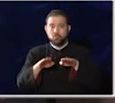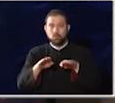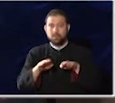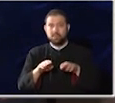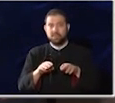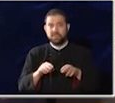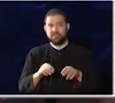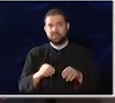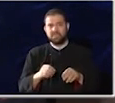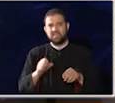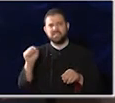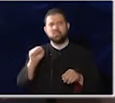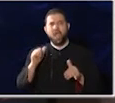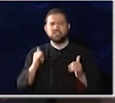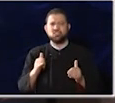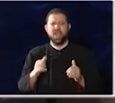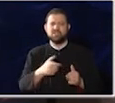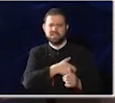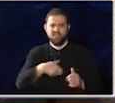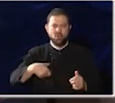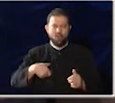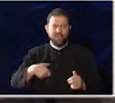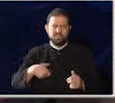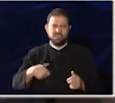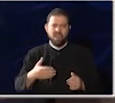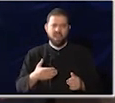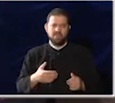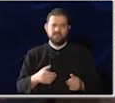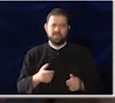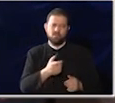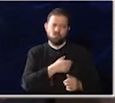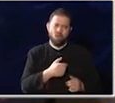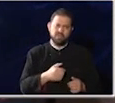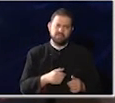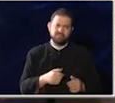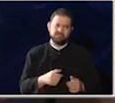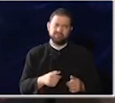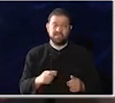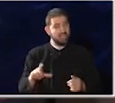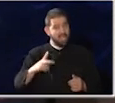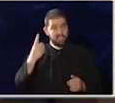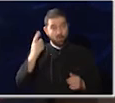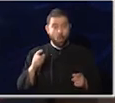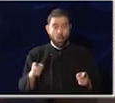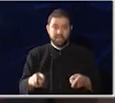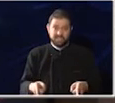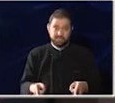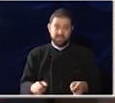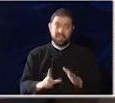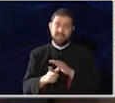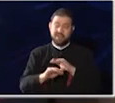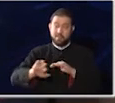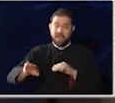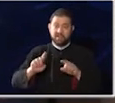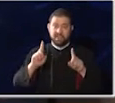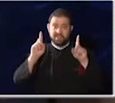situația aceasta de, cum spuneam, de învinovățire poate duce și la aceasta, este o ispită. Este o